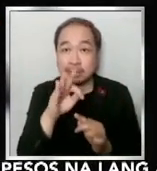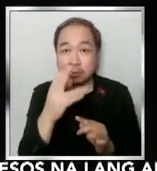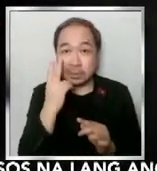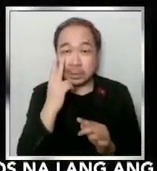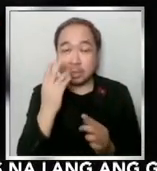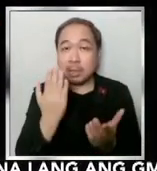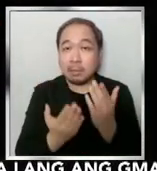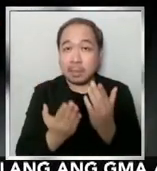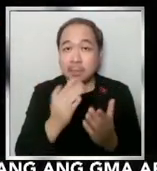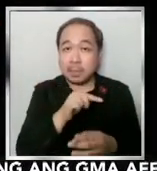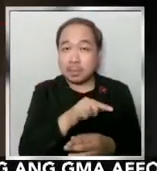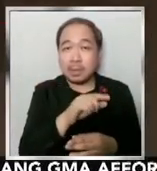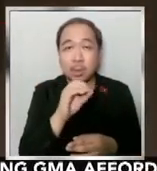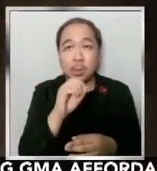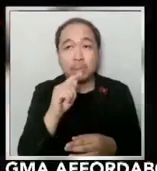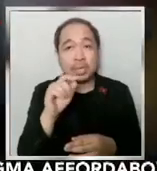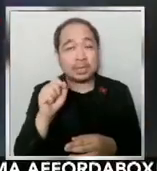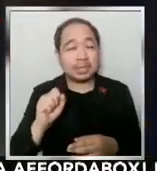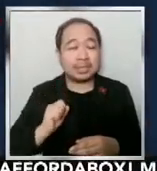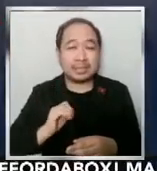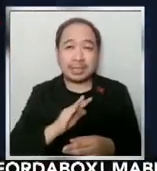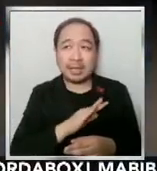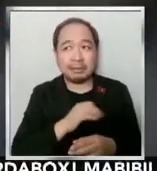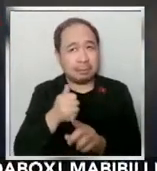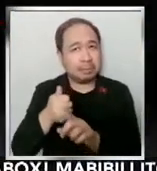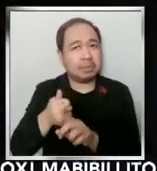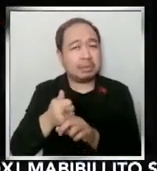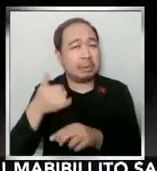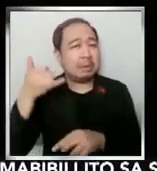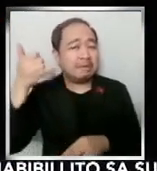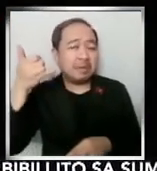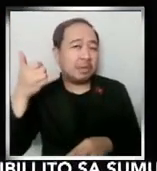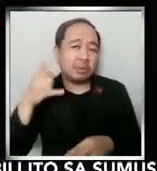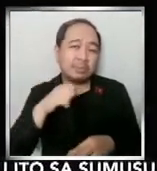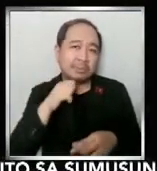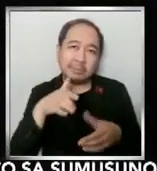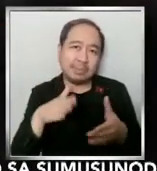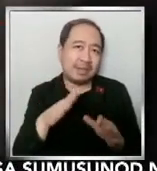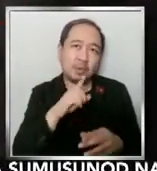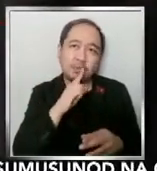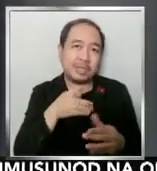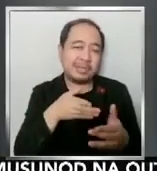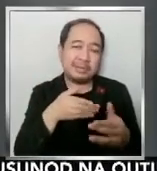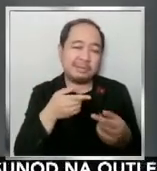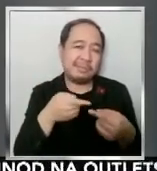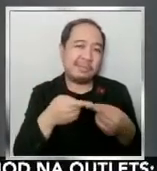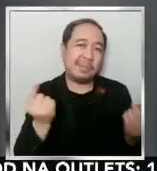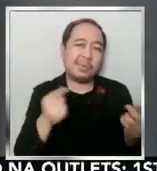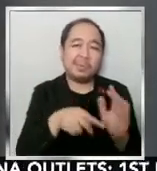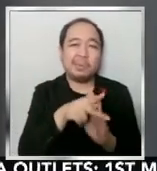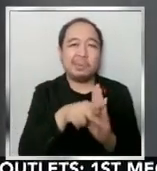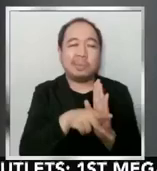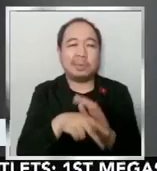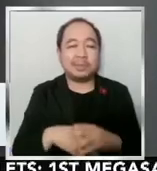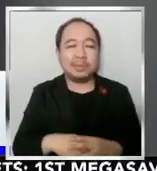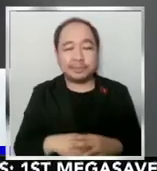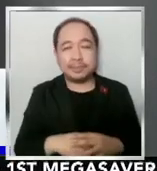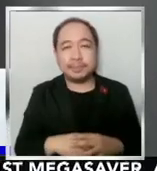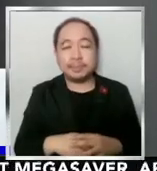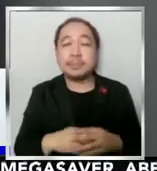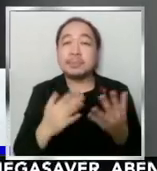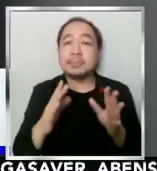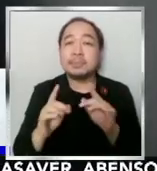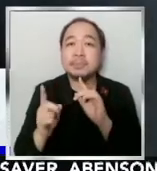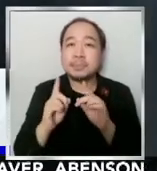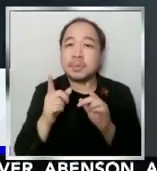yung OTS personnel pa ang kumukuha ng video. It is really against our policy. Nakausap na namin ang promoter